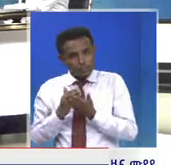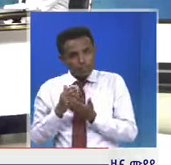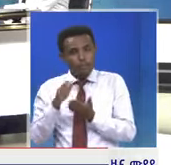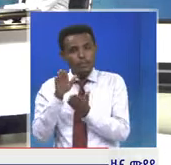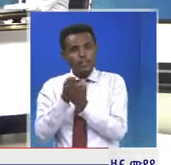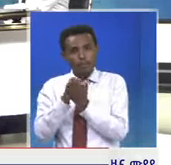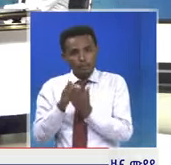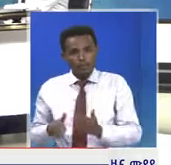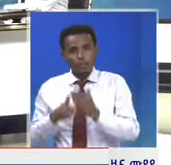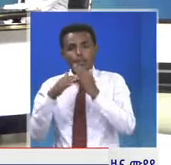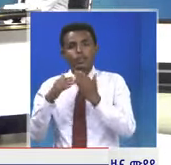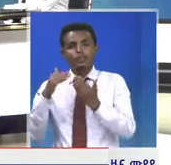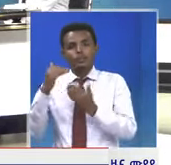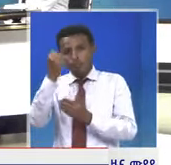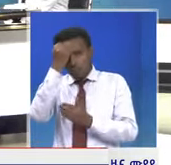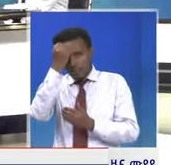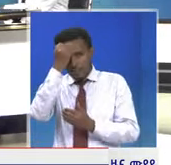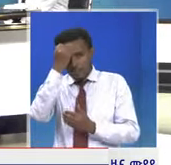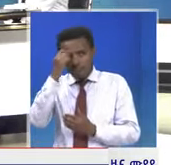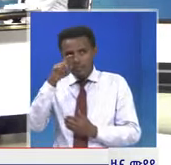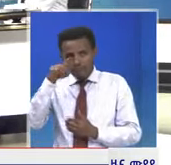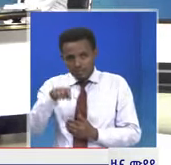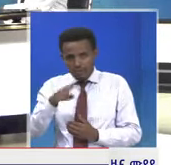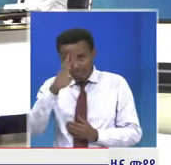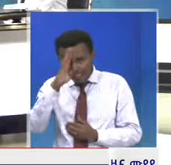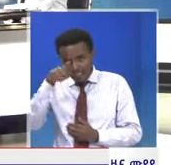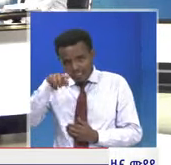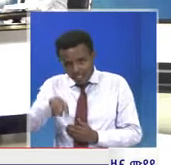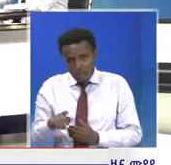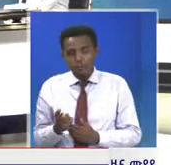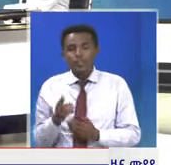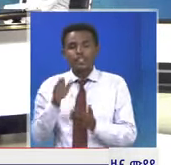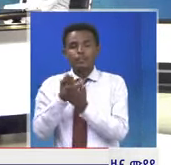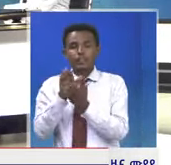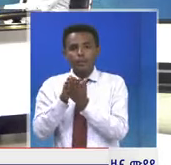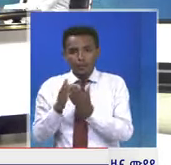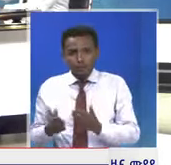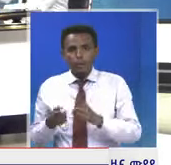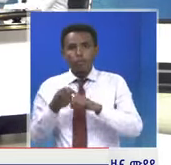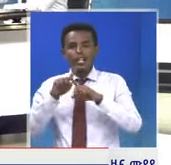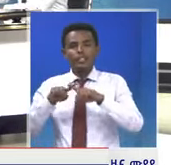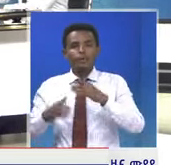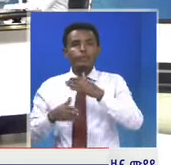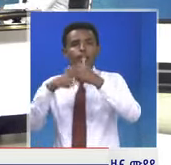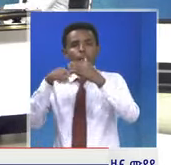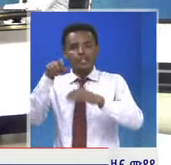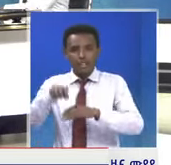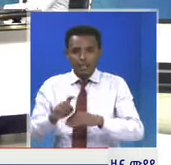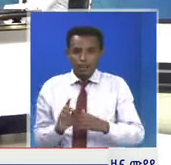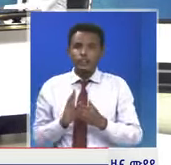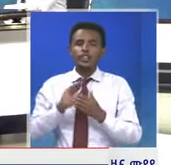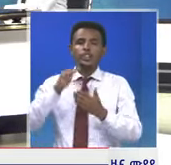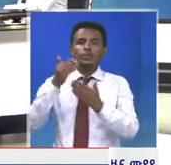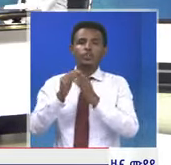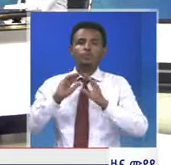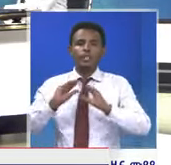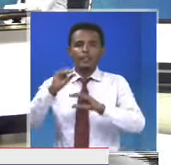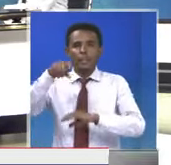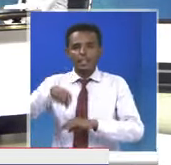ቁጭት ልንፈጥር ይገባል። እውነት ነው፣ ቁጭትን መፍጠር አለብን። ትምርት ቤቶቹን መልሰን መገንባት መቻል አለብን። ልጆቻችንን ማስተማር አለብን።